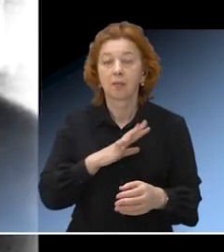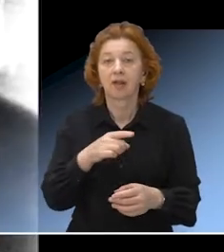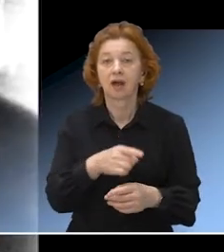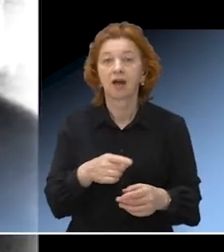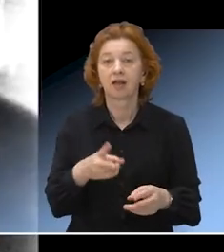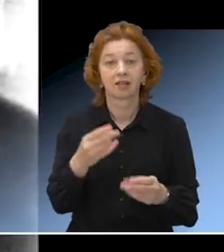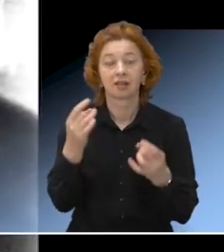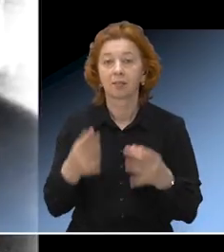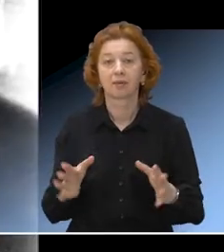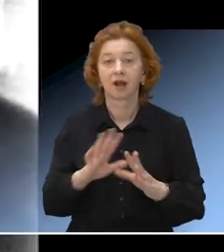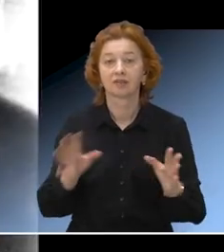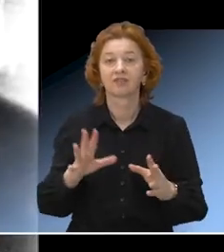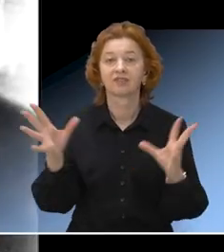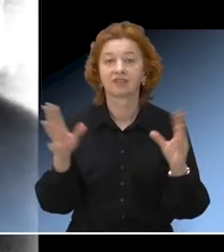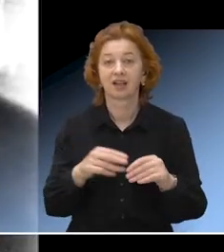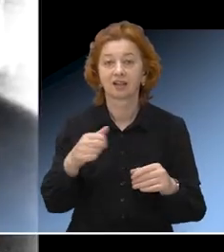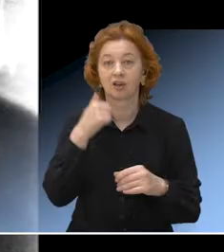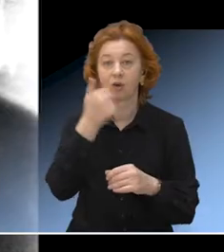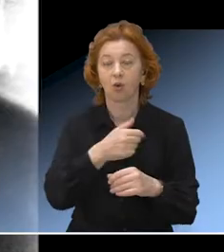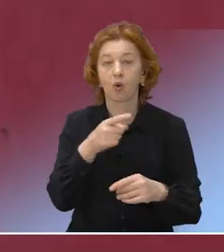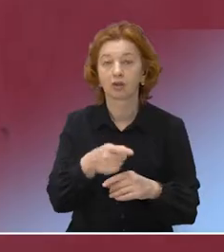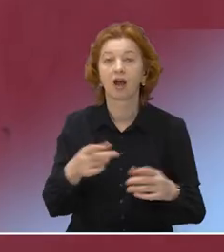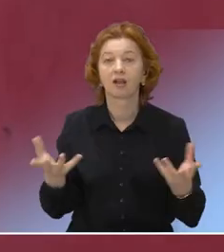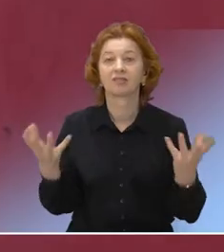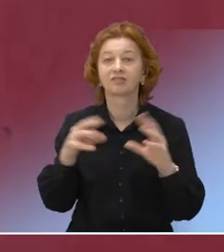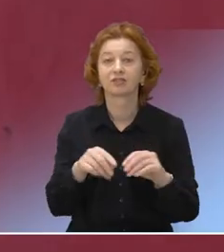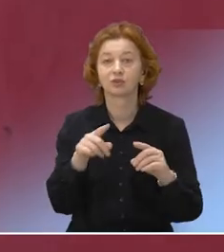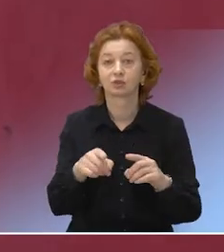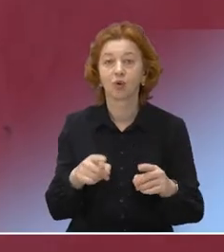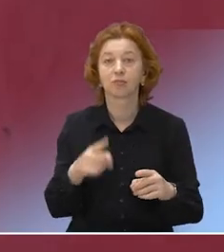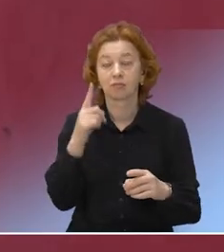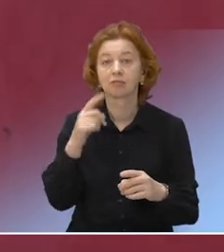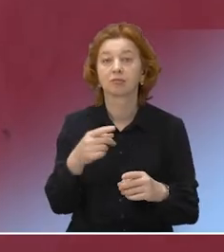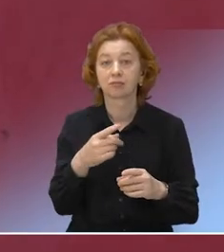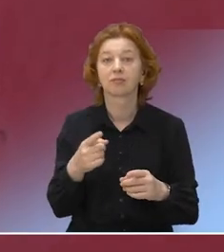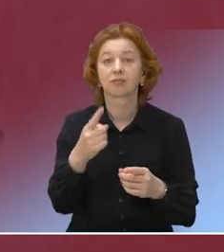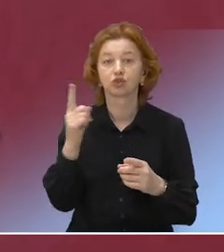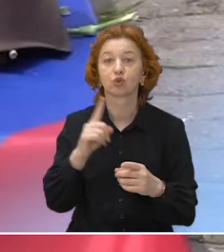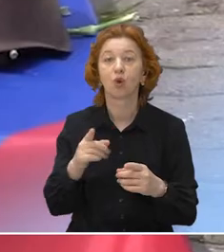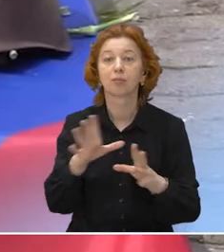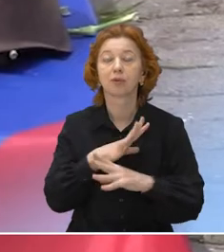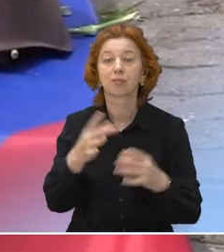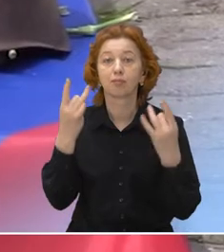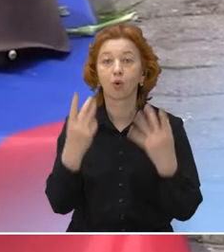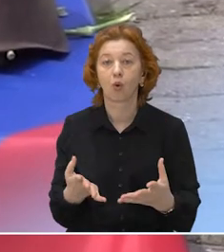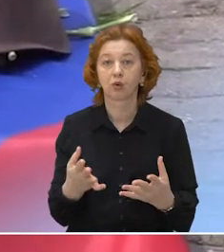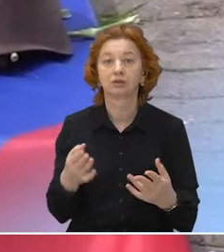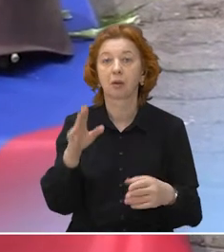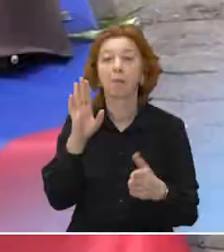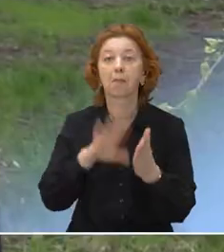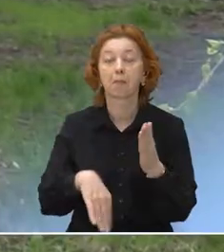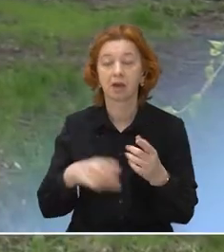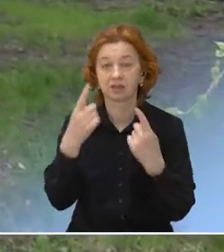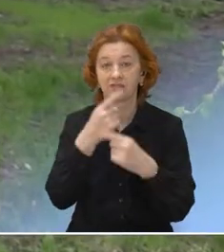Павловича Баландина была непростой. Все эти годы семья хранила память о нем, а вот поклониться ему было негде. Он был просто без